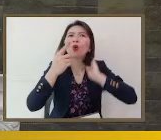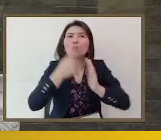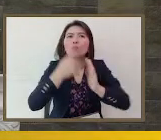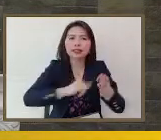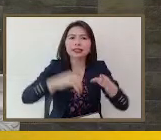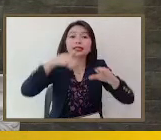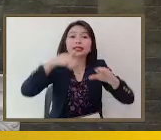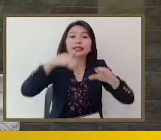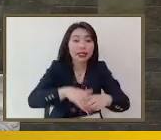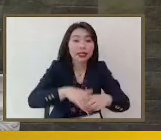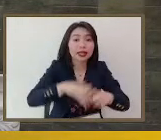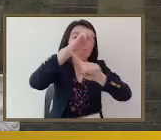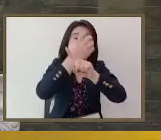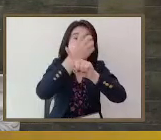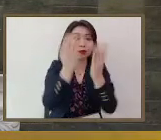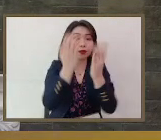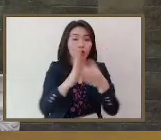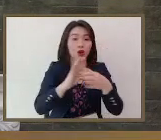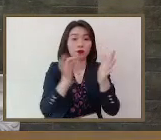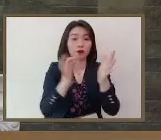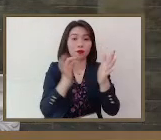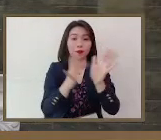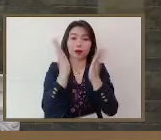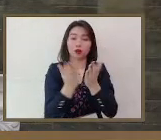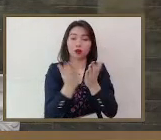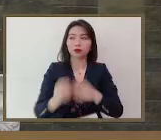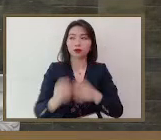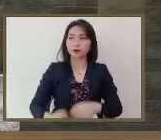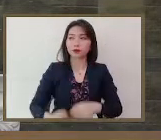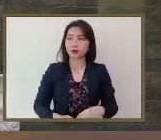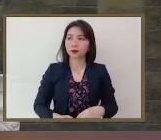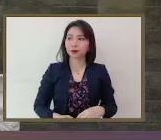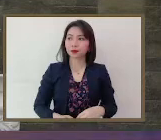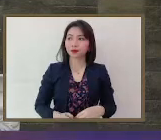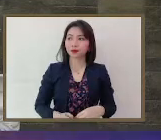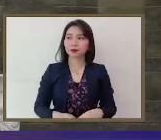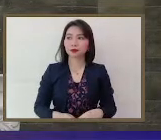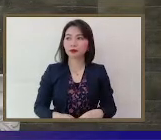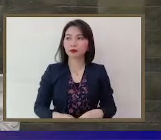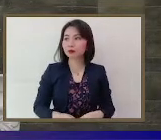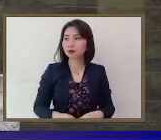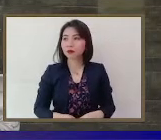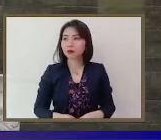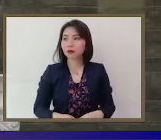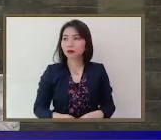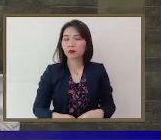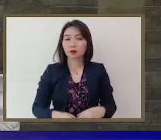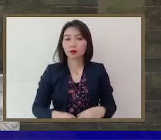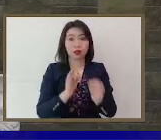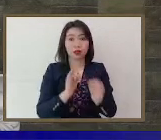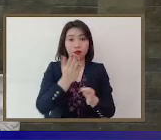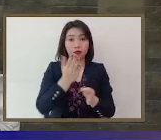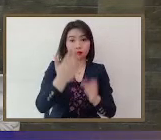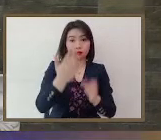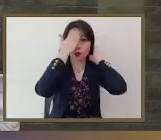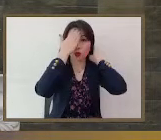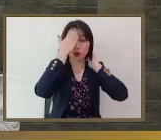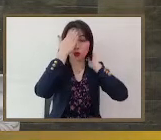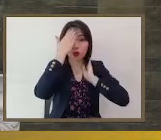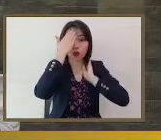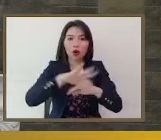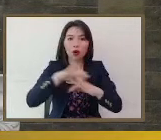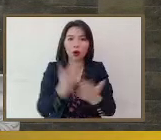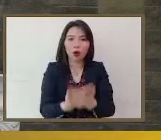libro, bawat book of the Bible. So imagine kung if you will know, no, na yung buong books ng